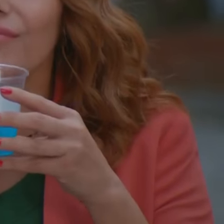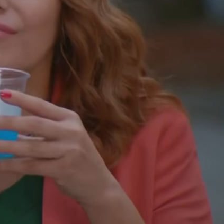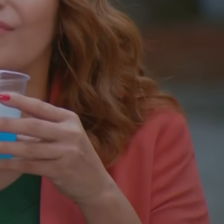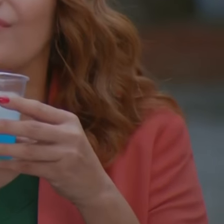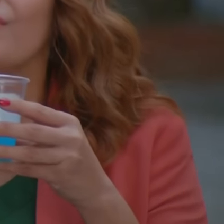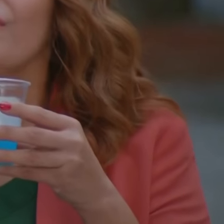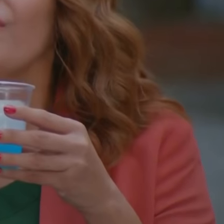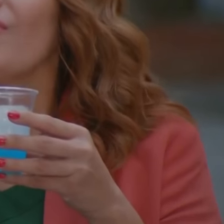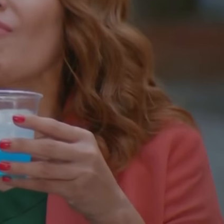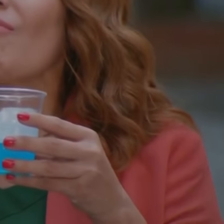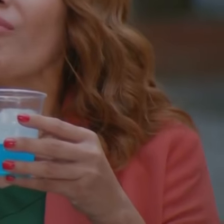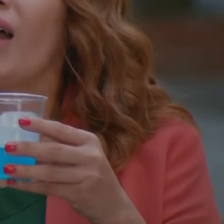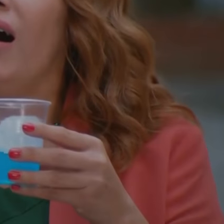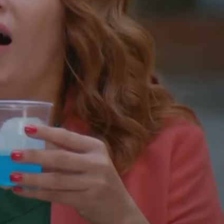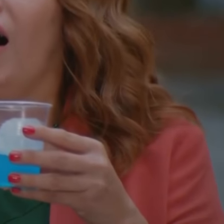çekti.